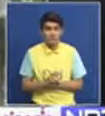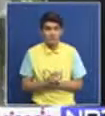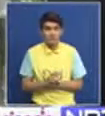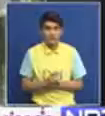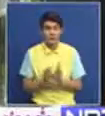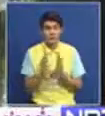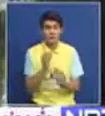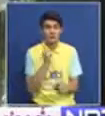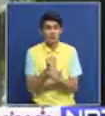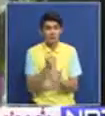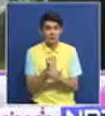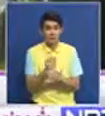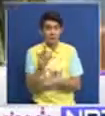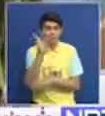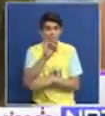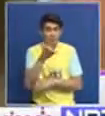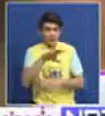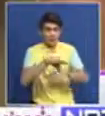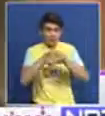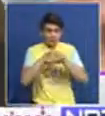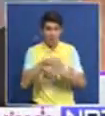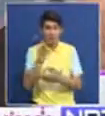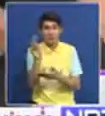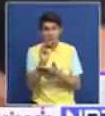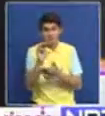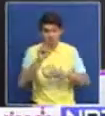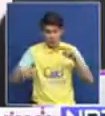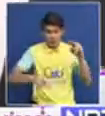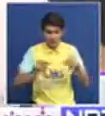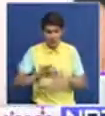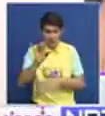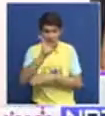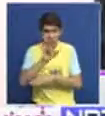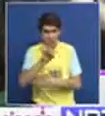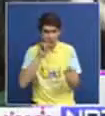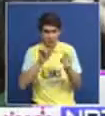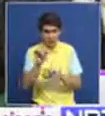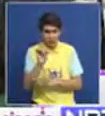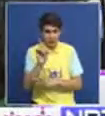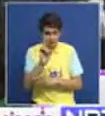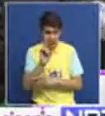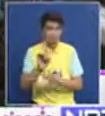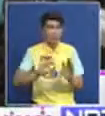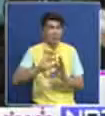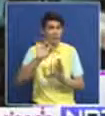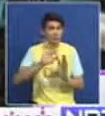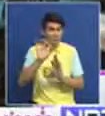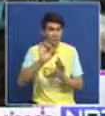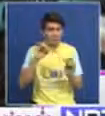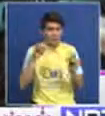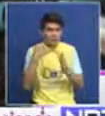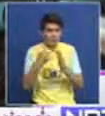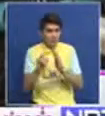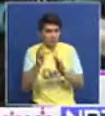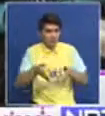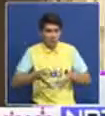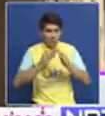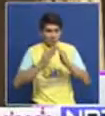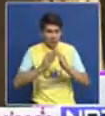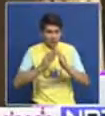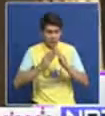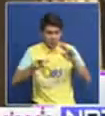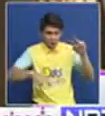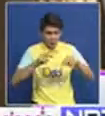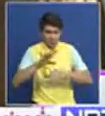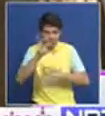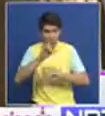เจ้าหน้าที่กรมปศุสัตว์บุกจับกุมมูลนิธิดูแลสัตว์ในพื้นที่อำเภอดอยสะเก็ดจังหวัดเชียงใหม่ข้อหาตั้งสถานพยาบาลโดย